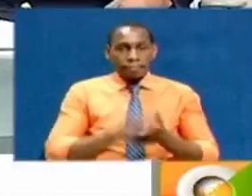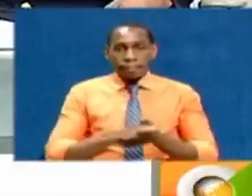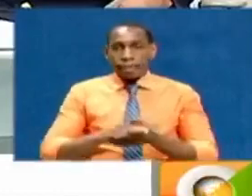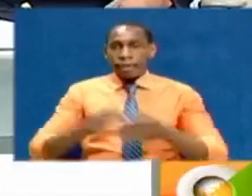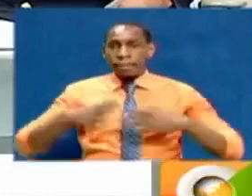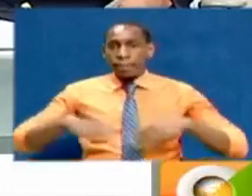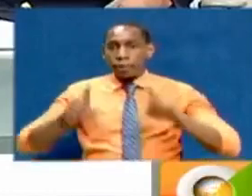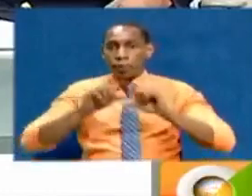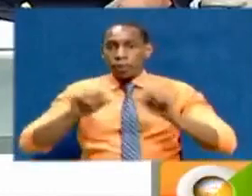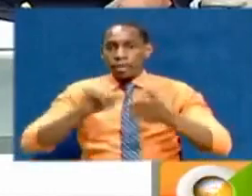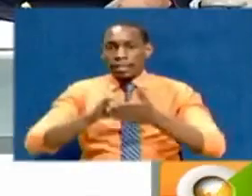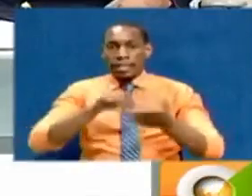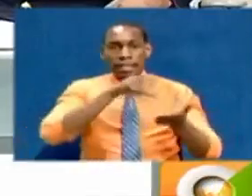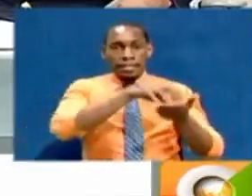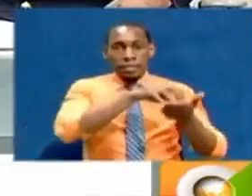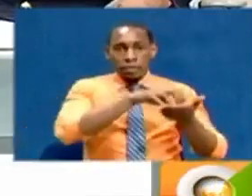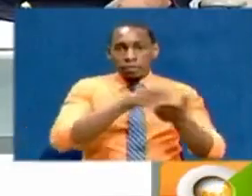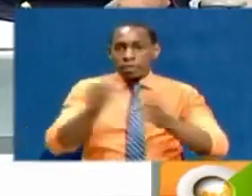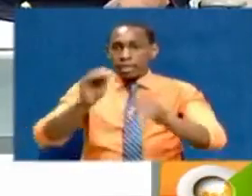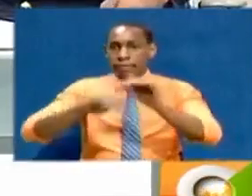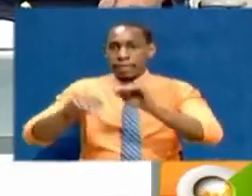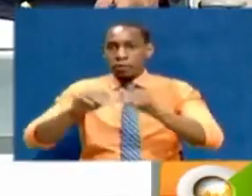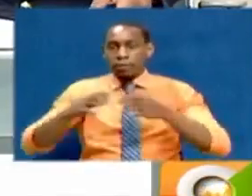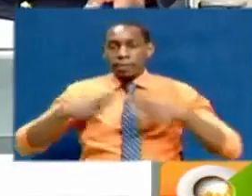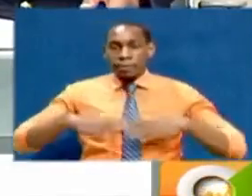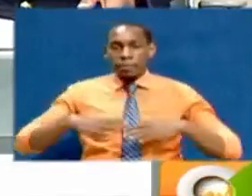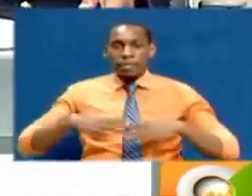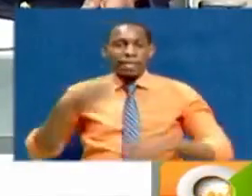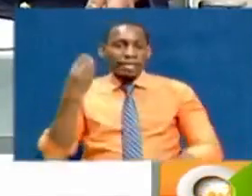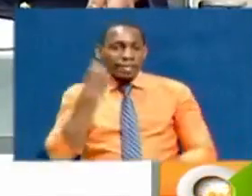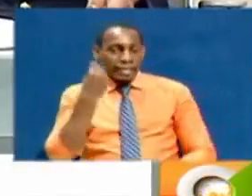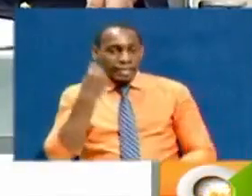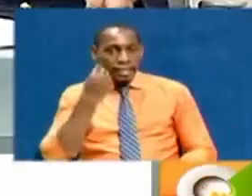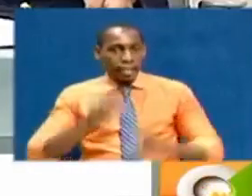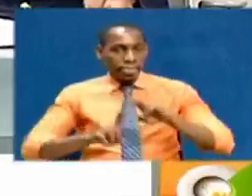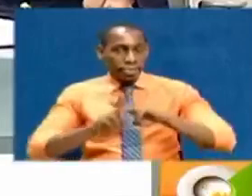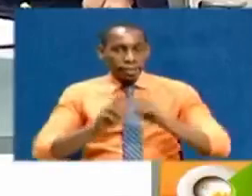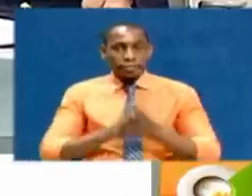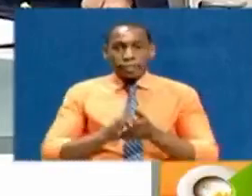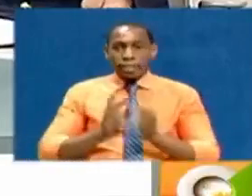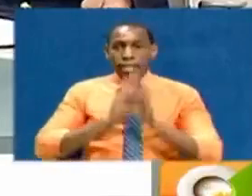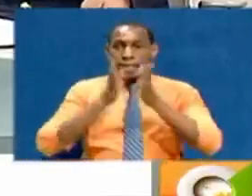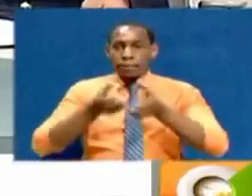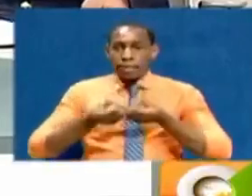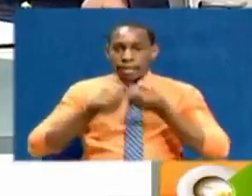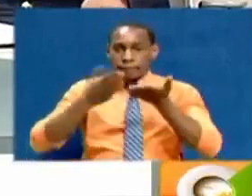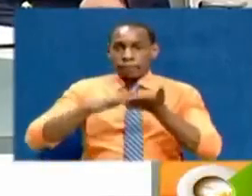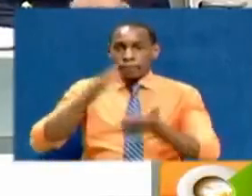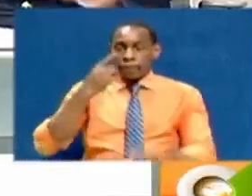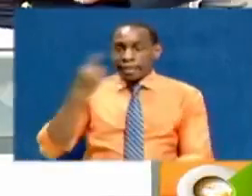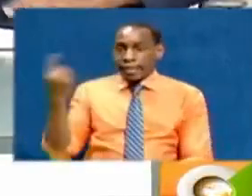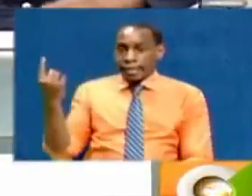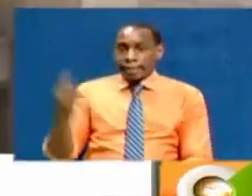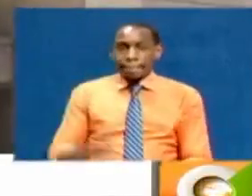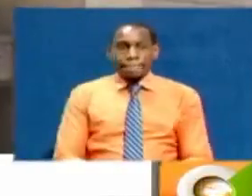Na wakaazi wanadai kuwa hali hiyo imesababisha baadhi ya watoto kuanza kuugua kama anavyotuarifu Gatete